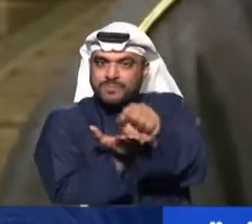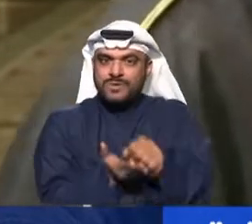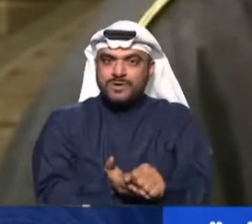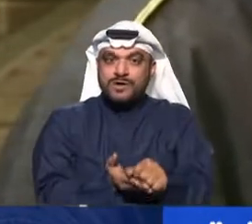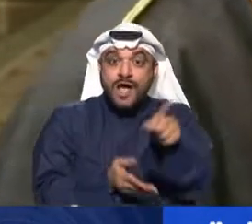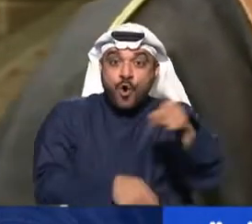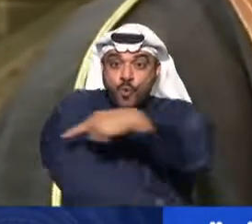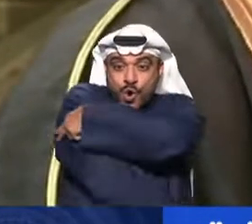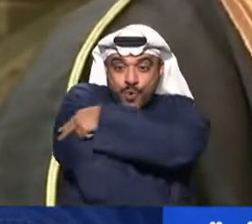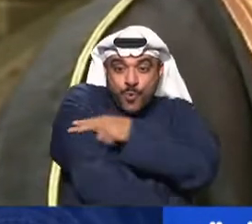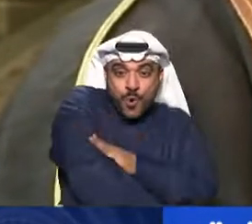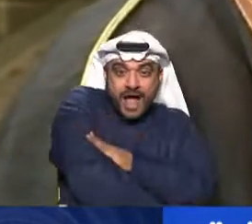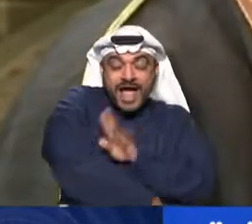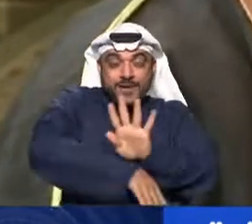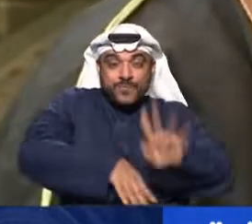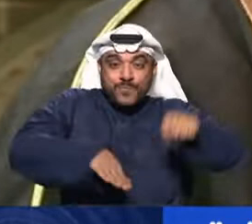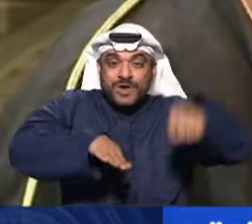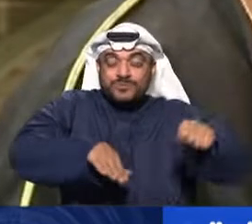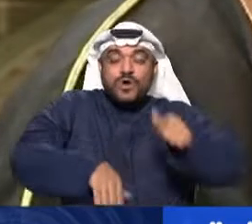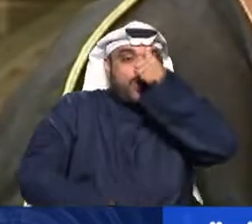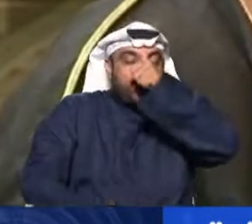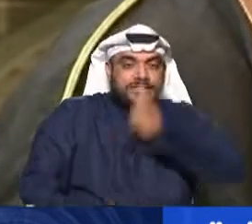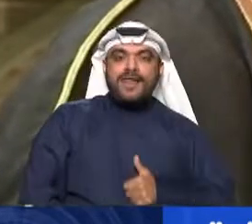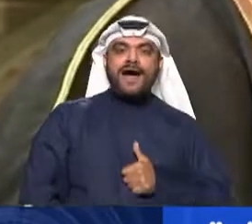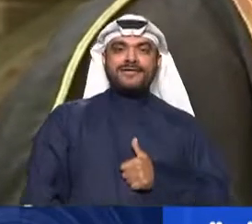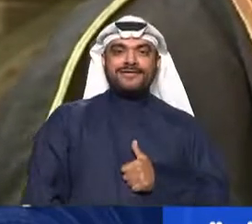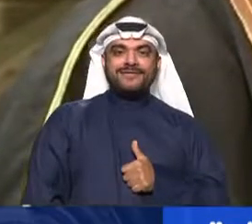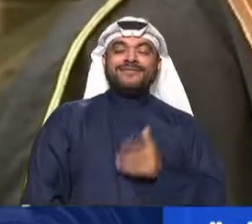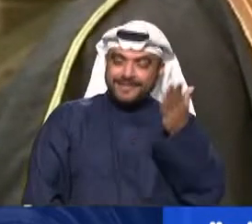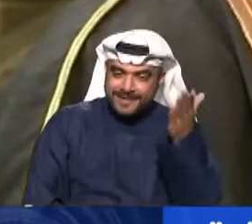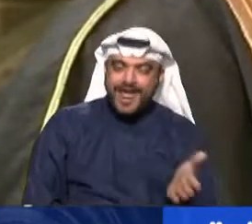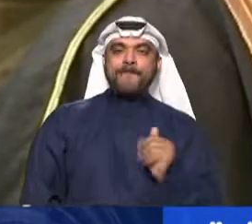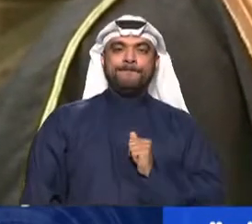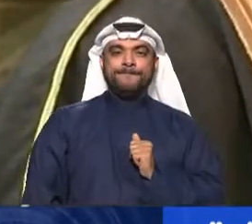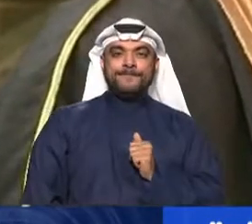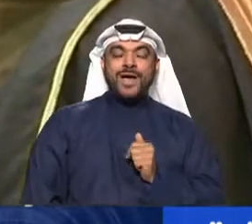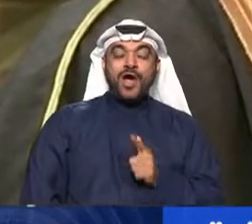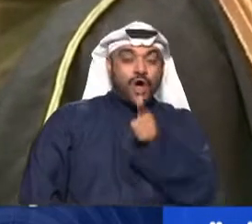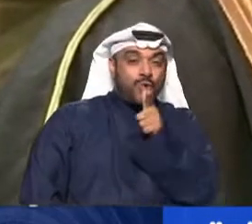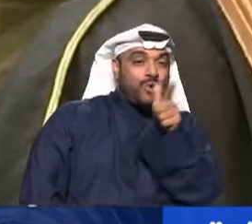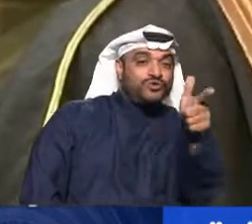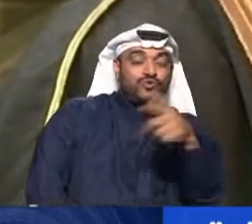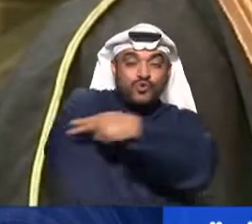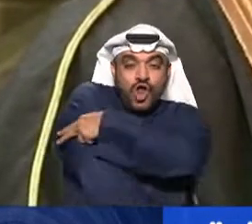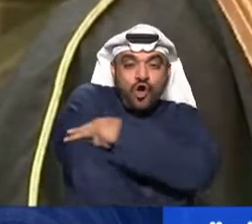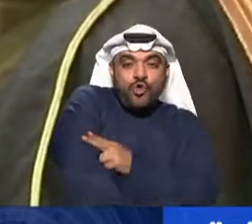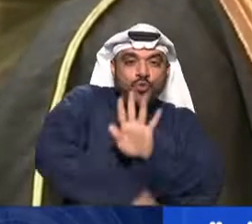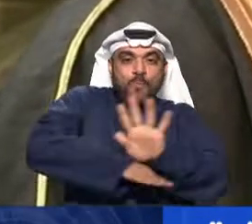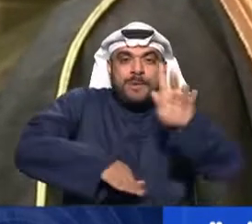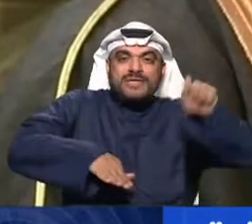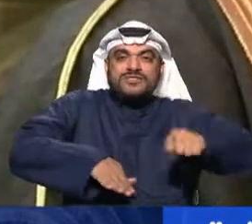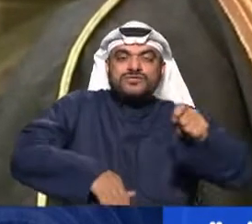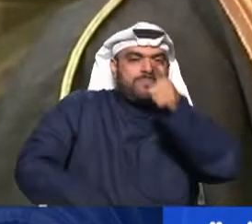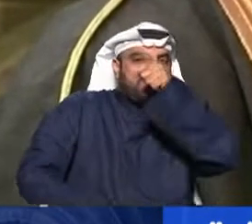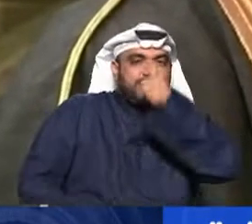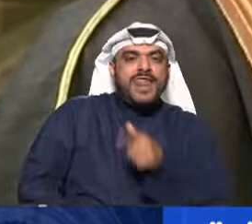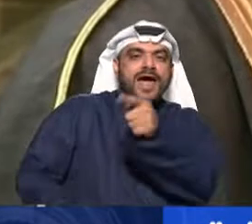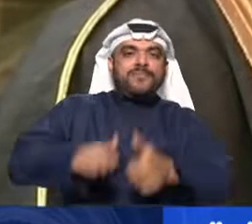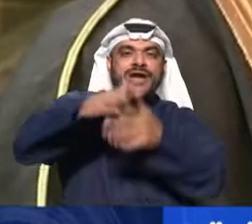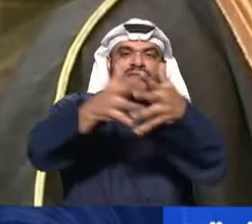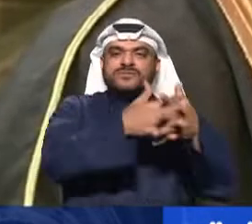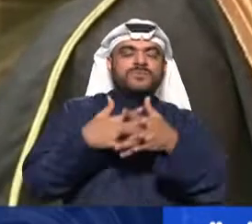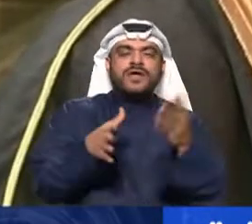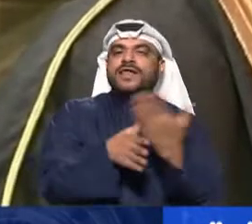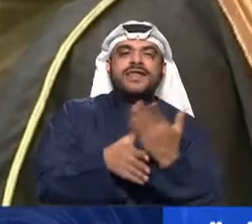محتجين على هذا الأمر، كما ويؤيد الضم أحادي الجانب للمستوطنات الإسرائيلية وكذلك وادي الأردن، في حين أن